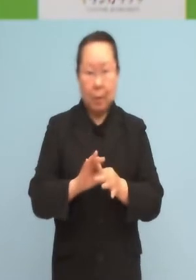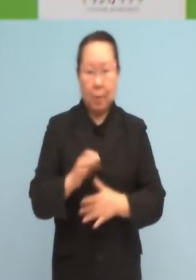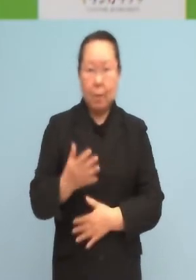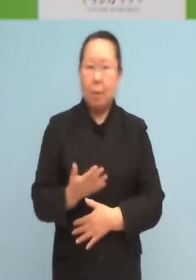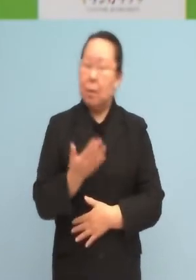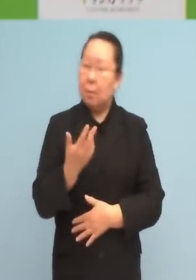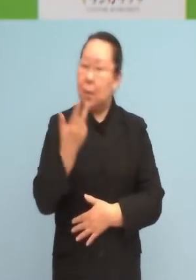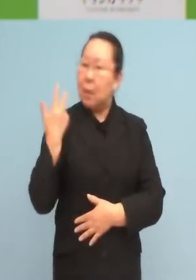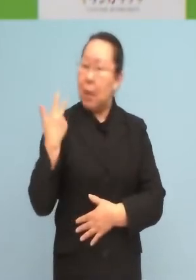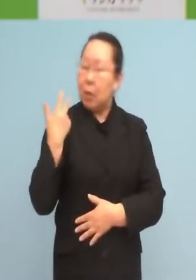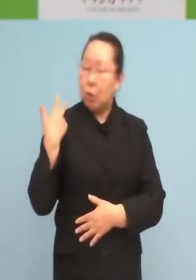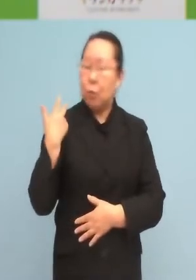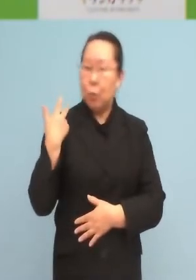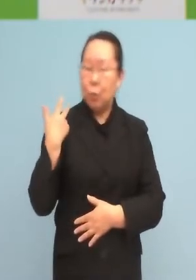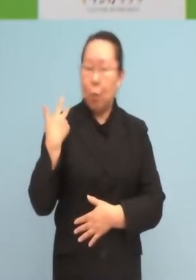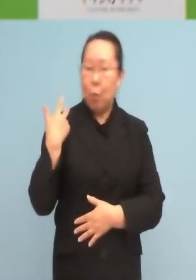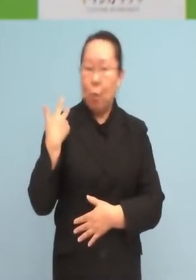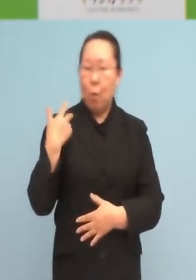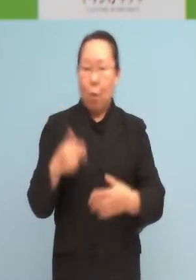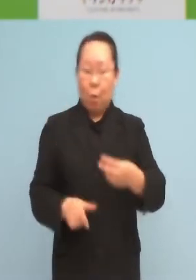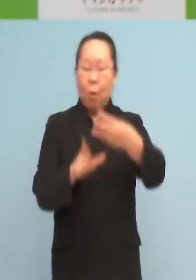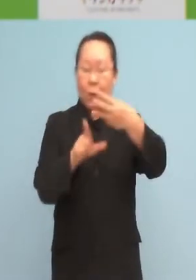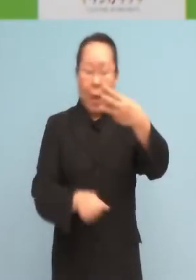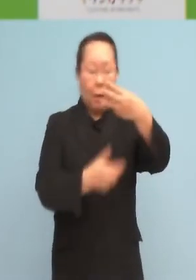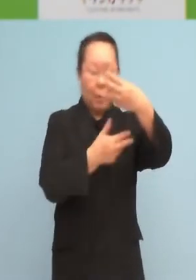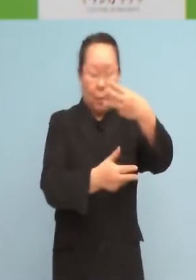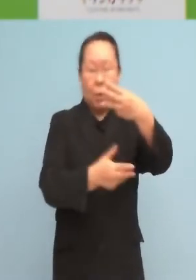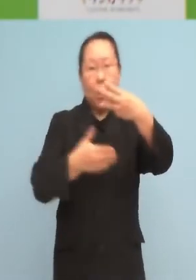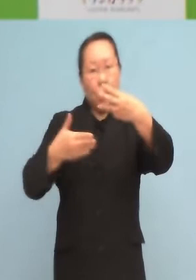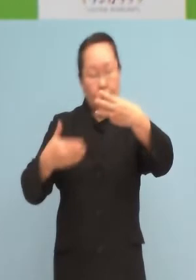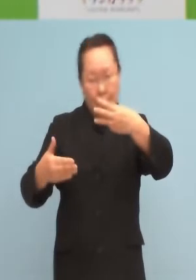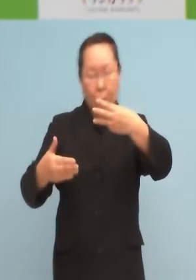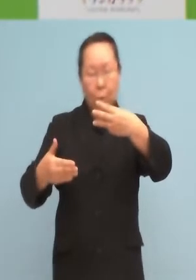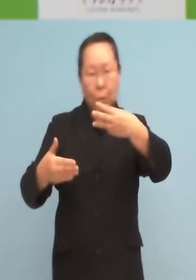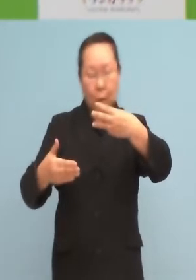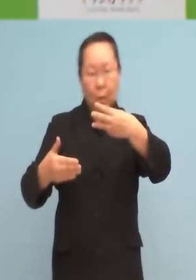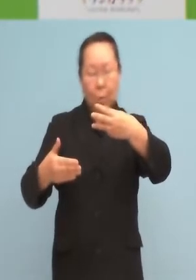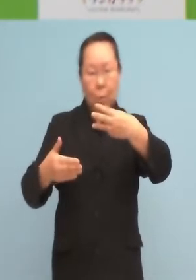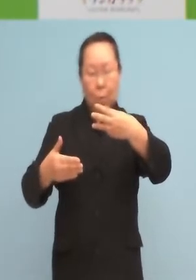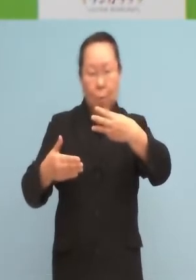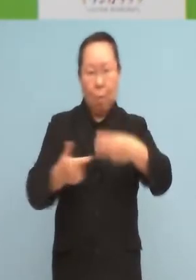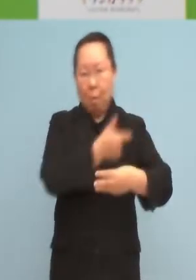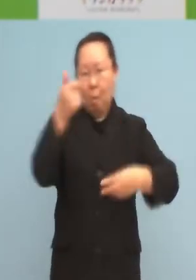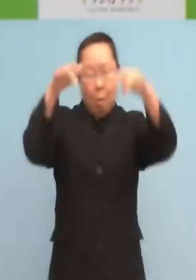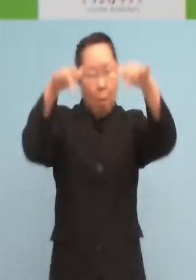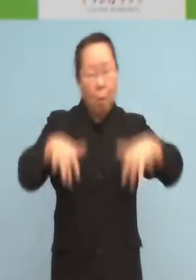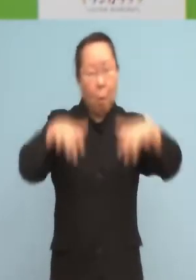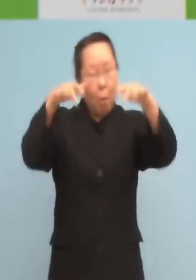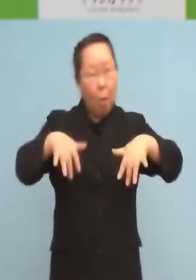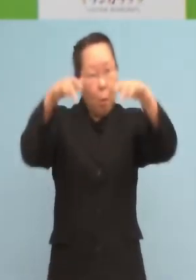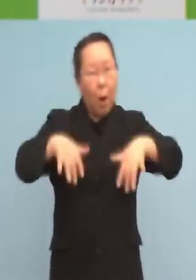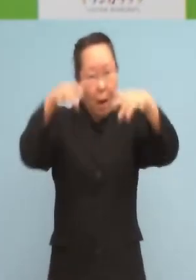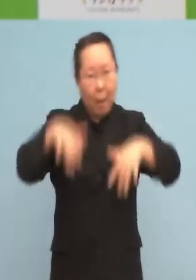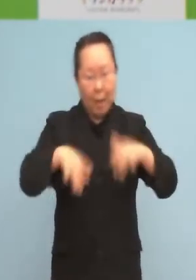週のまずは先週の8日から9日にかけての大雨と気温の